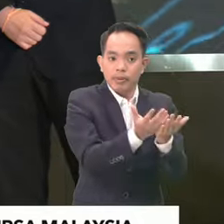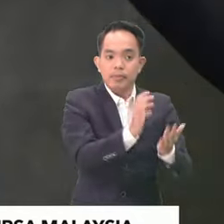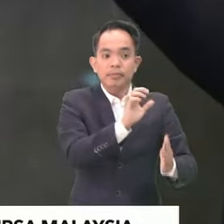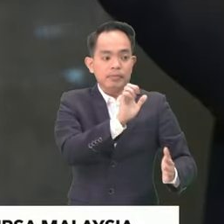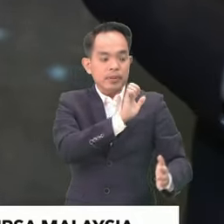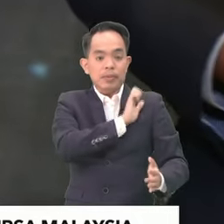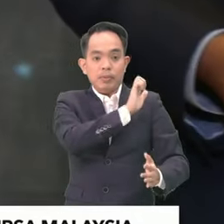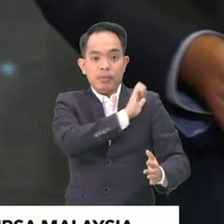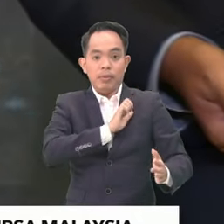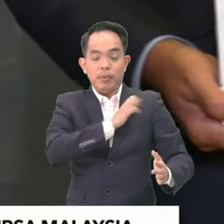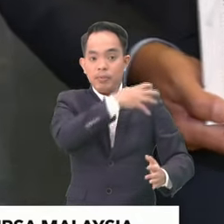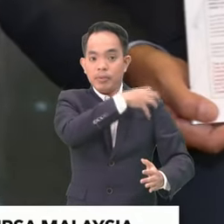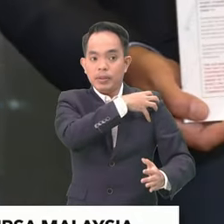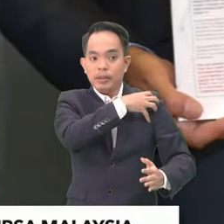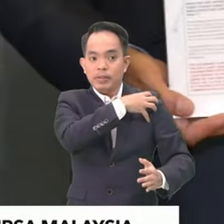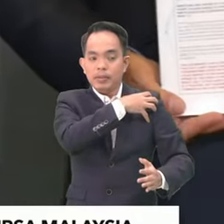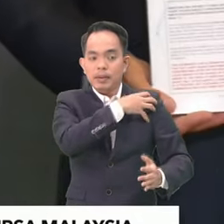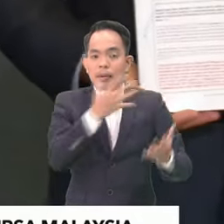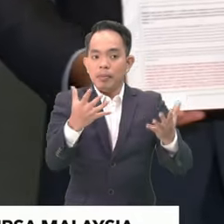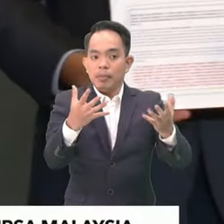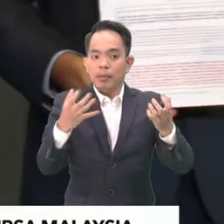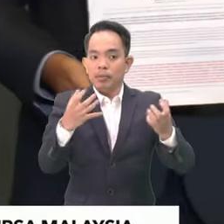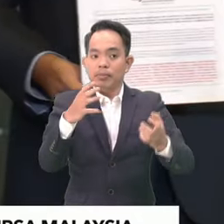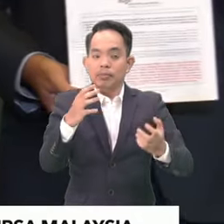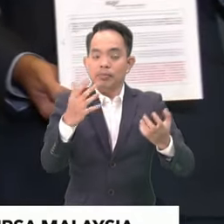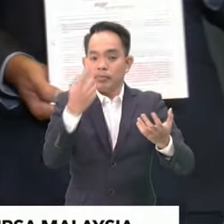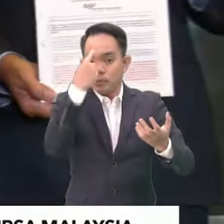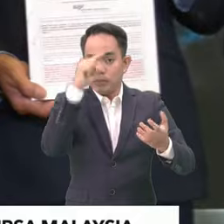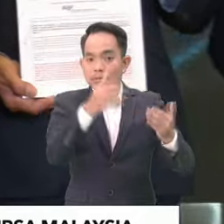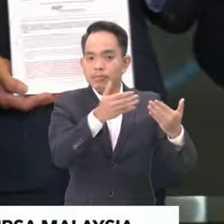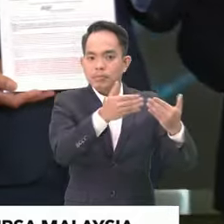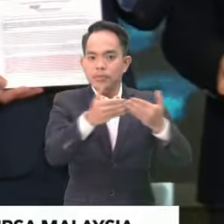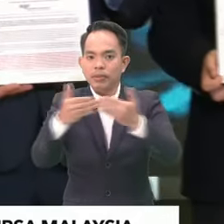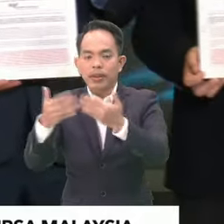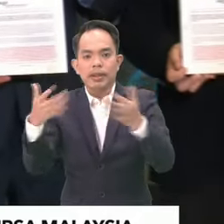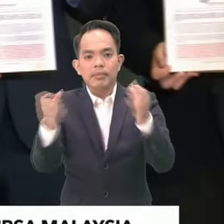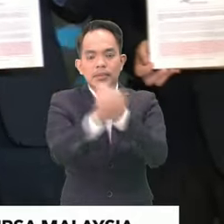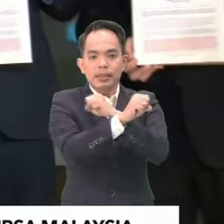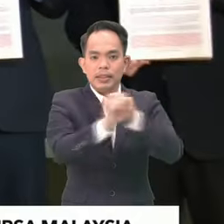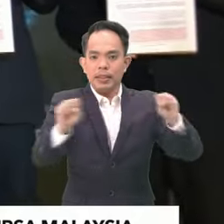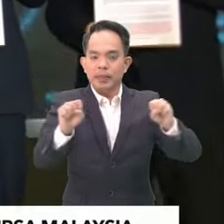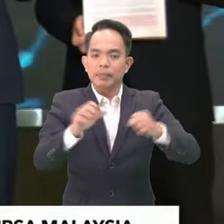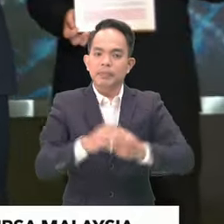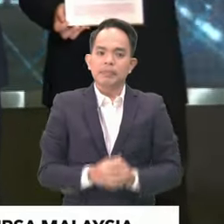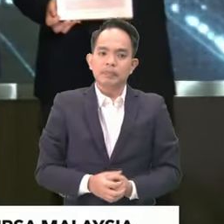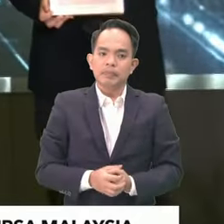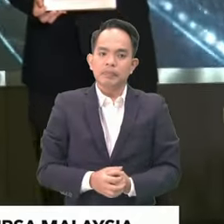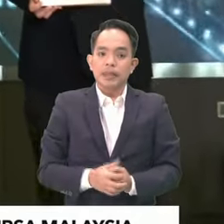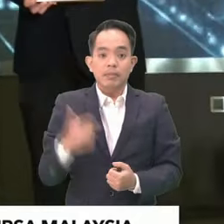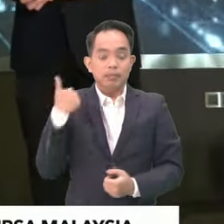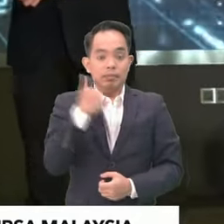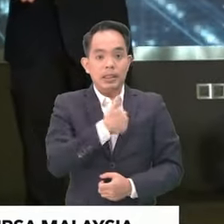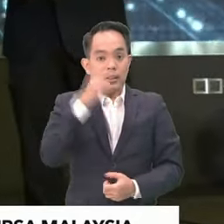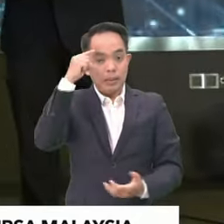Rand Berhad, Kodim Kuan, teruja dengan prospek serta peluang pertumbuhan berterusan yang disediakan. Their trust